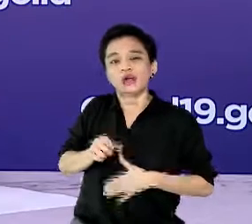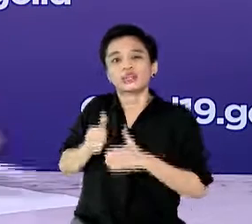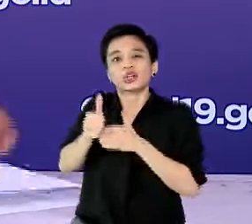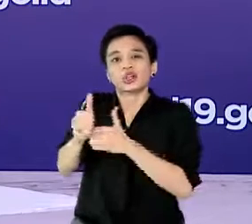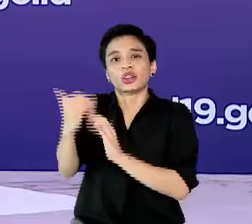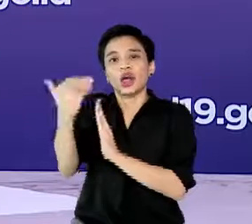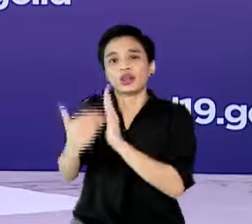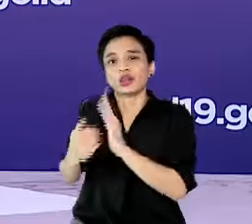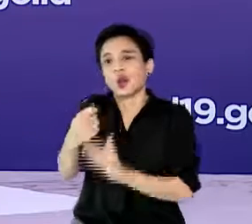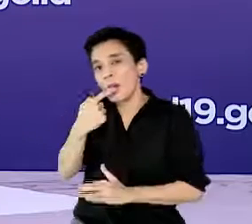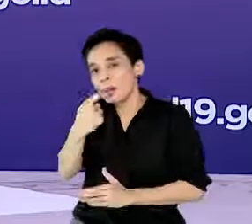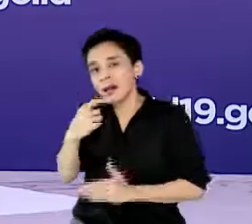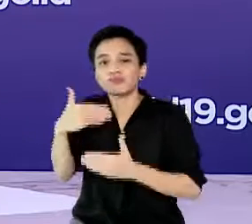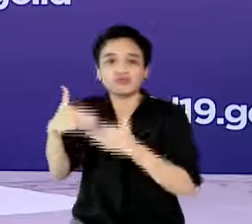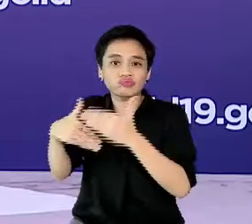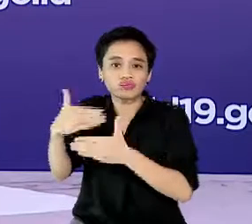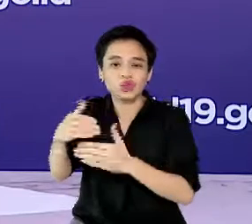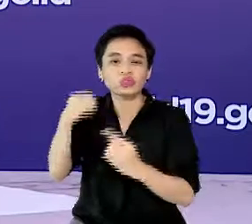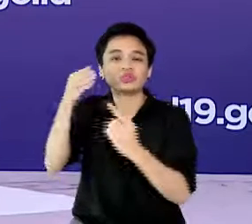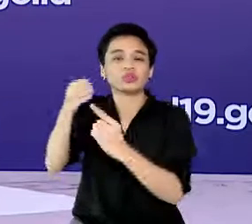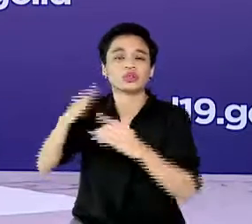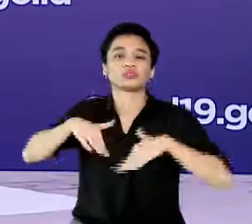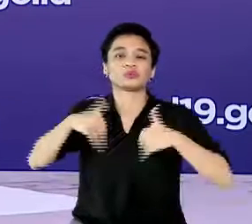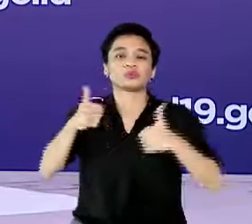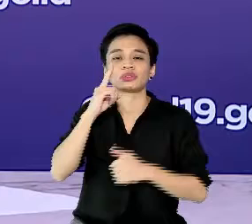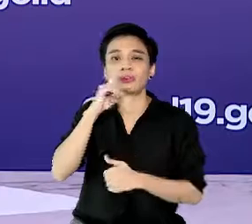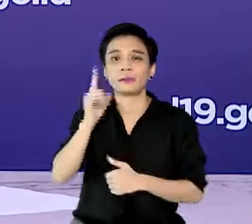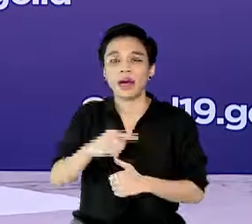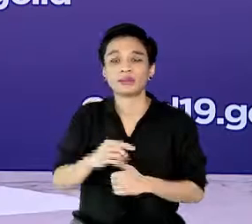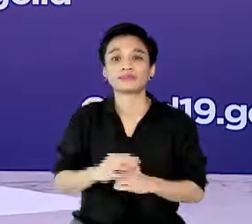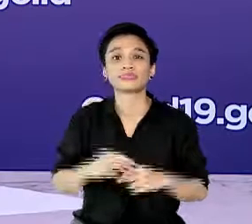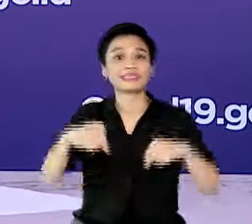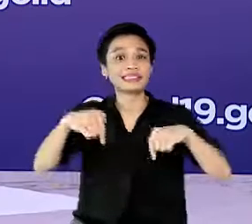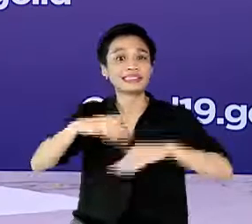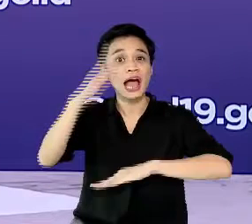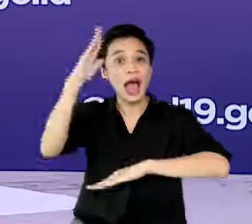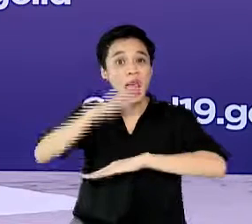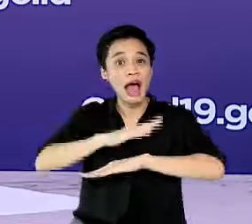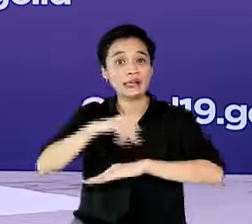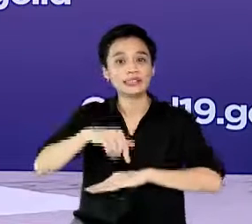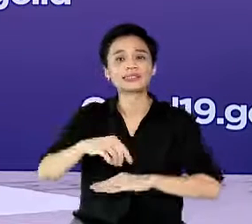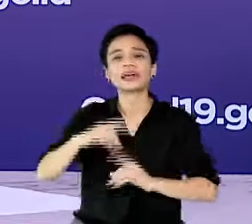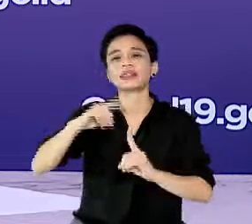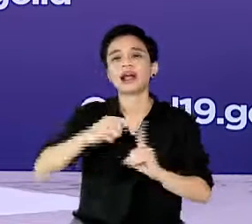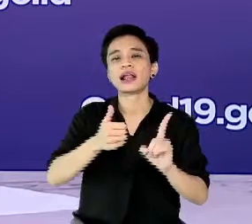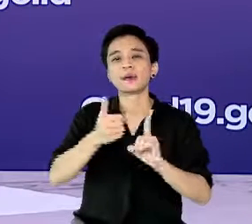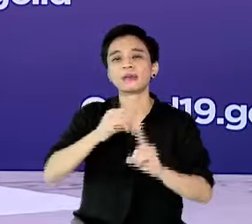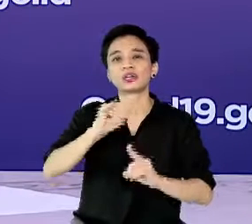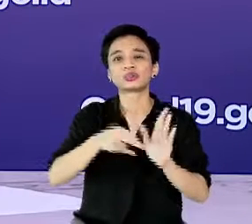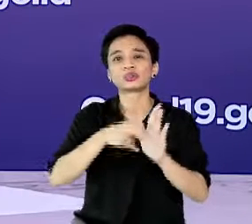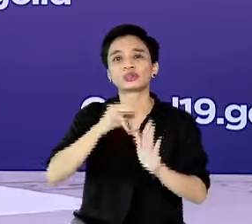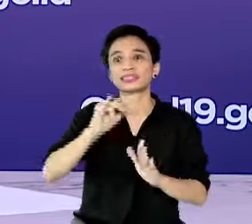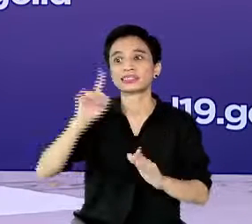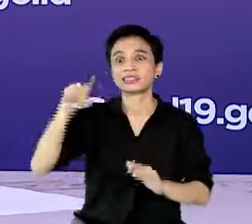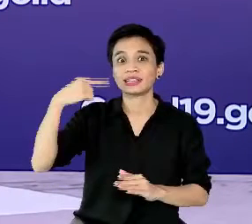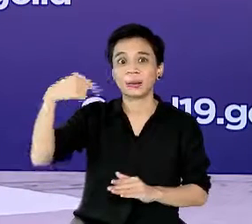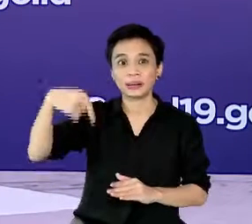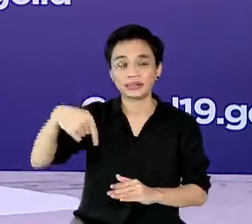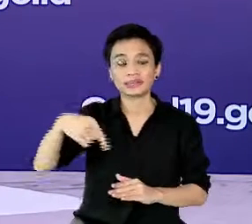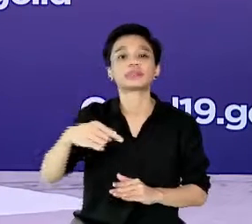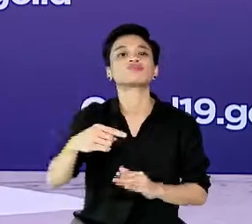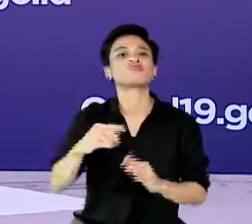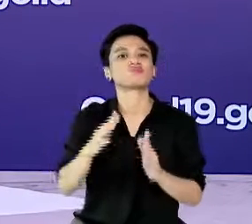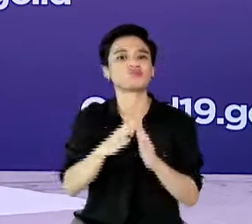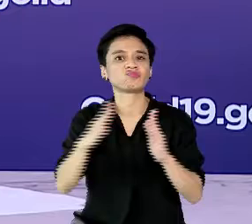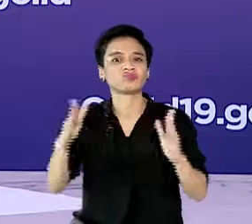penyembuhan Hai selanjutnya update perkembangan kasus harian coffee 19 pada tanggal 16 juni 2012 satu